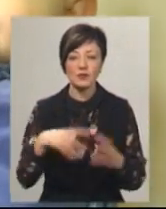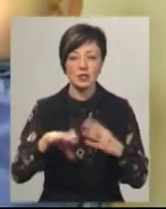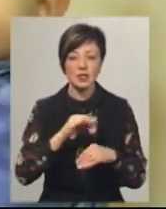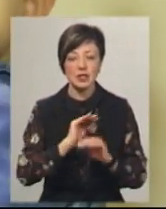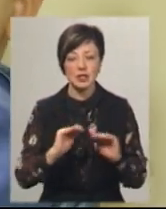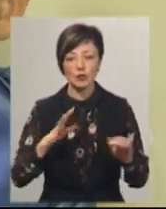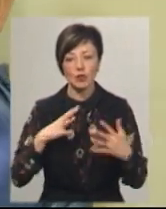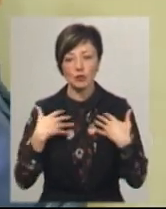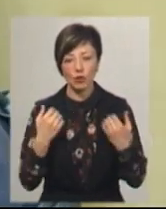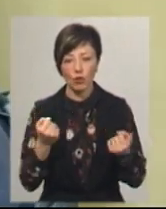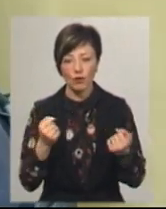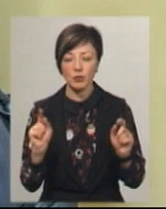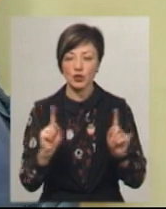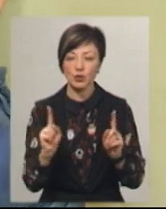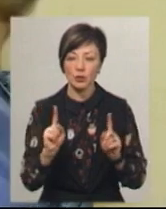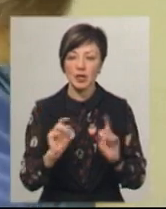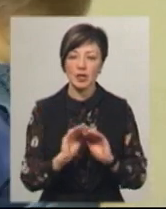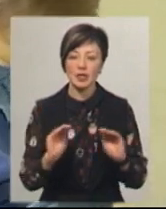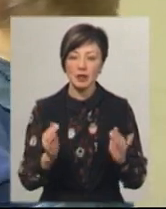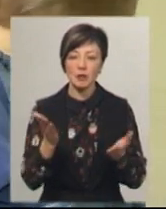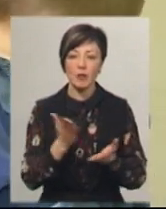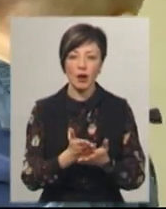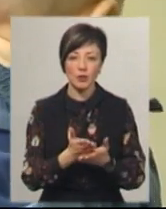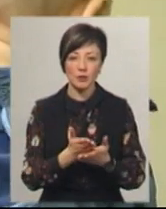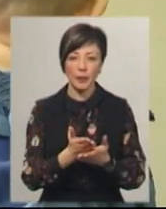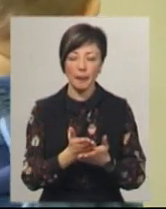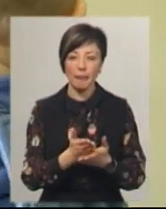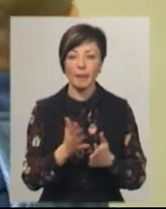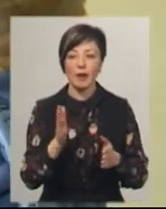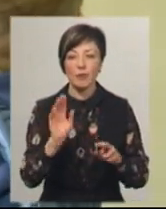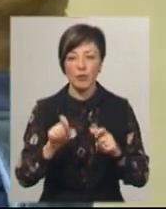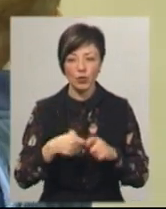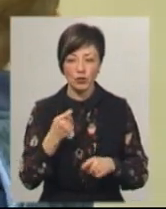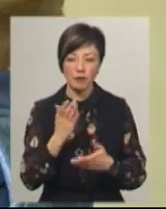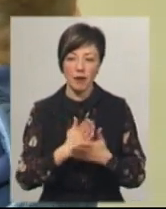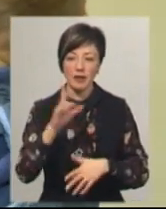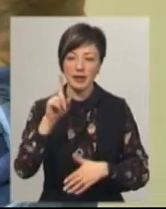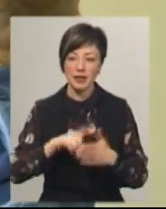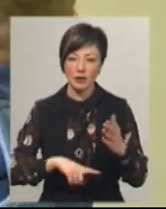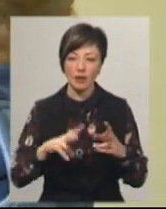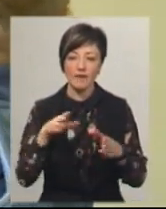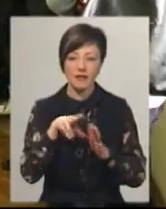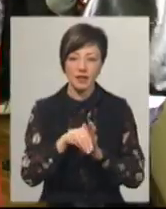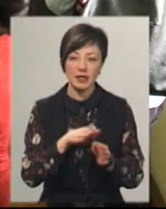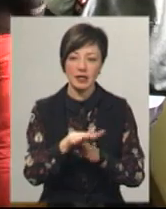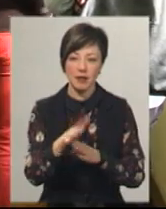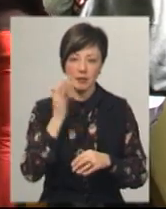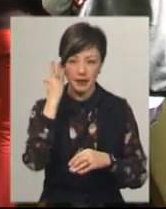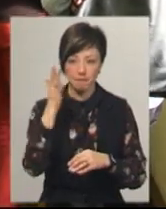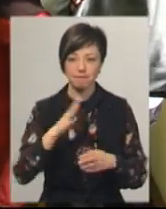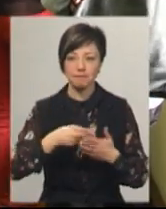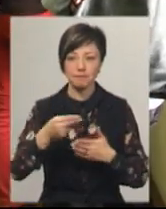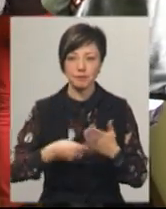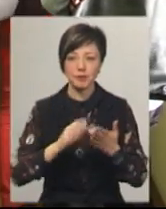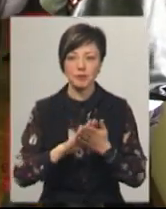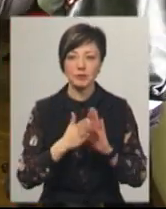дітки були здоровими, щоб дітки, які мають якісь вади, мали надію на втілення їхніх мрій. Після